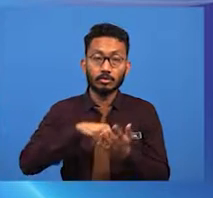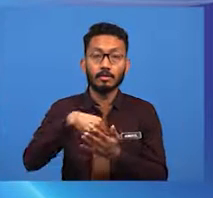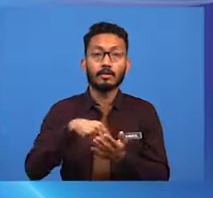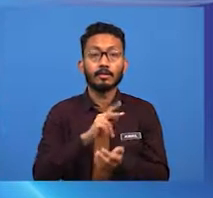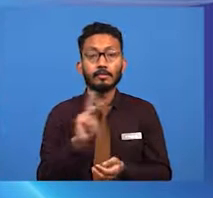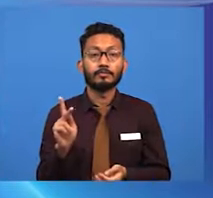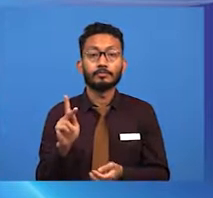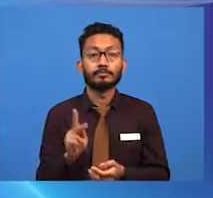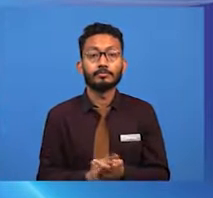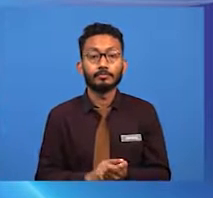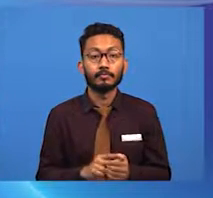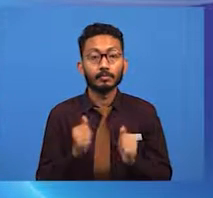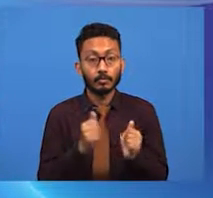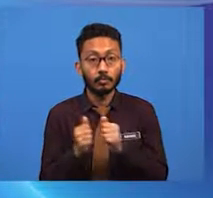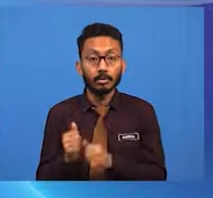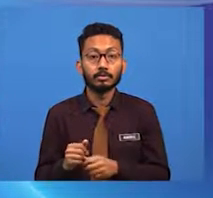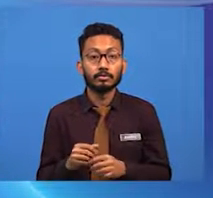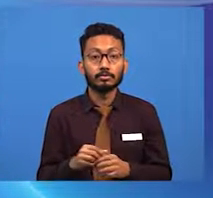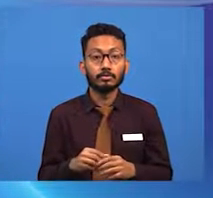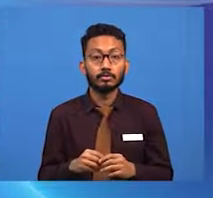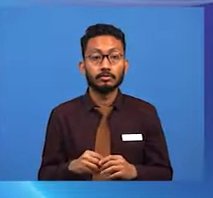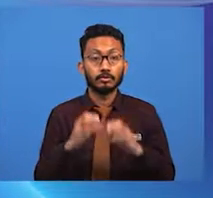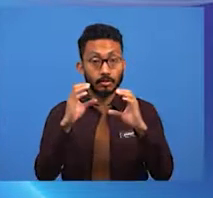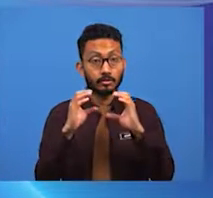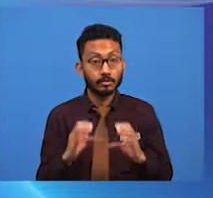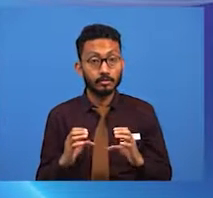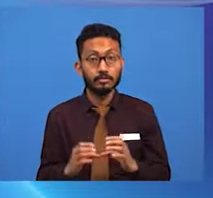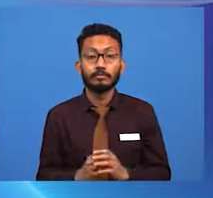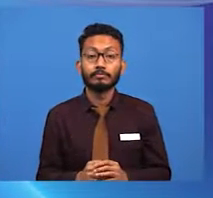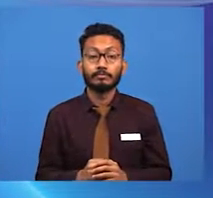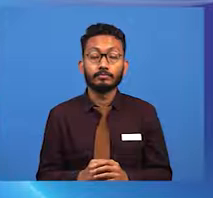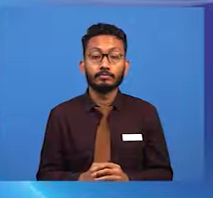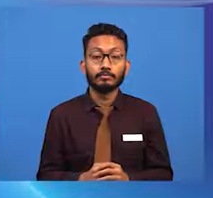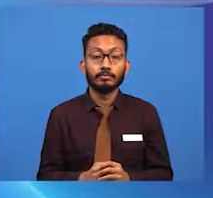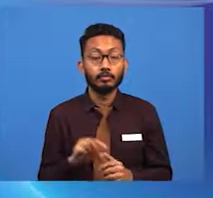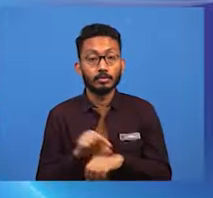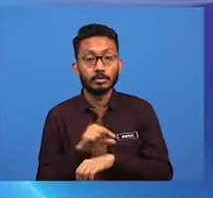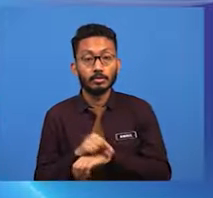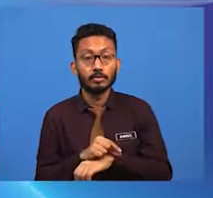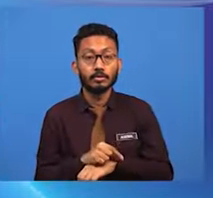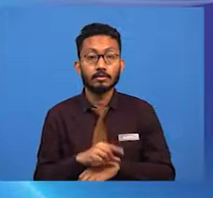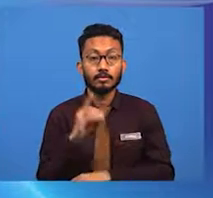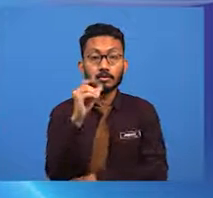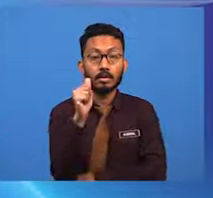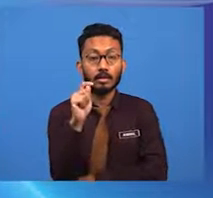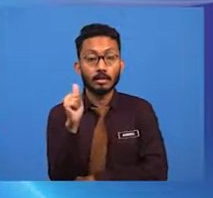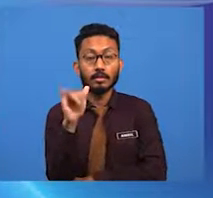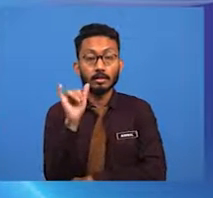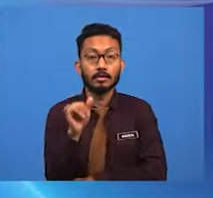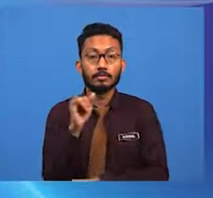Pengatur cara dapat memanipulasikan data yang disimpan dalam pemboleh